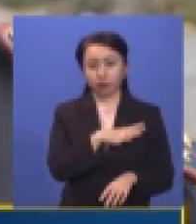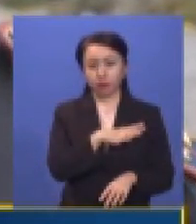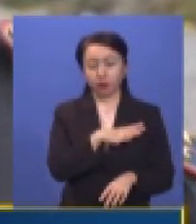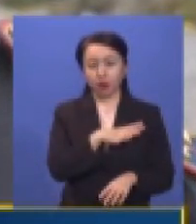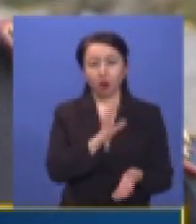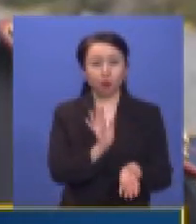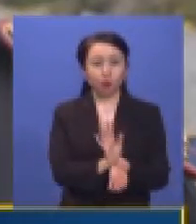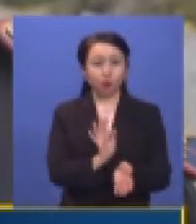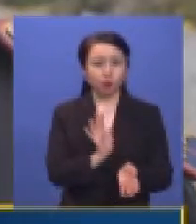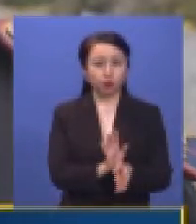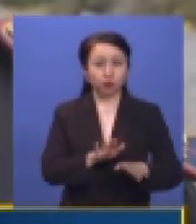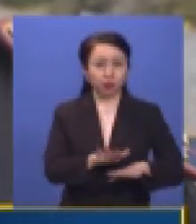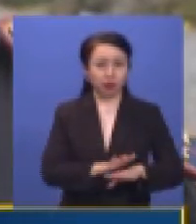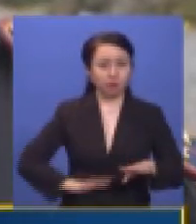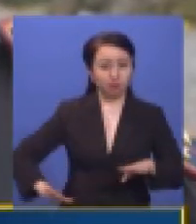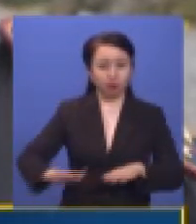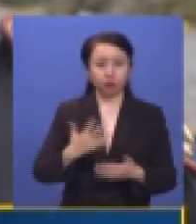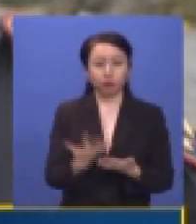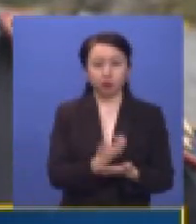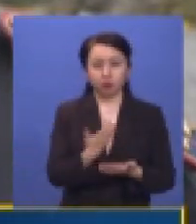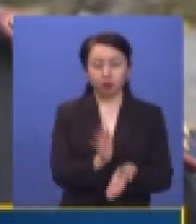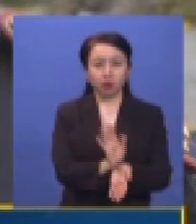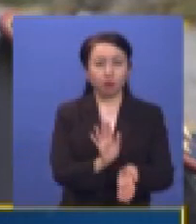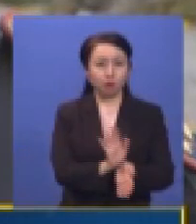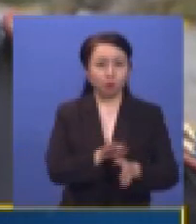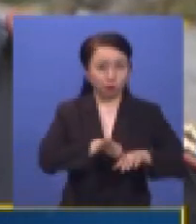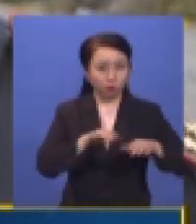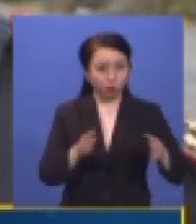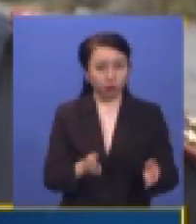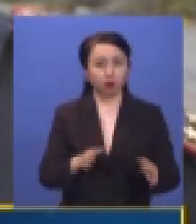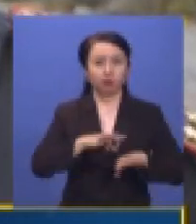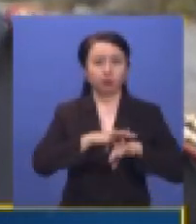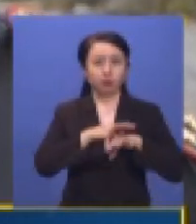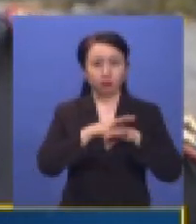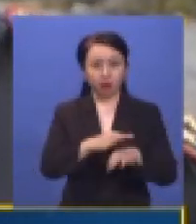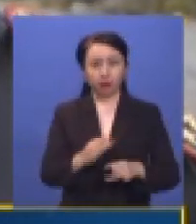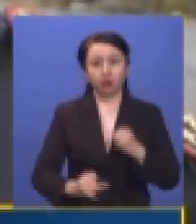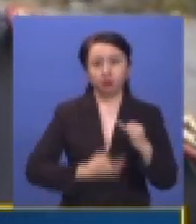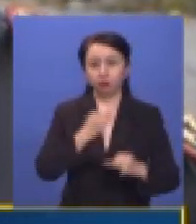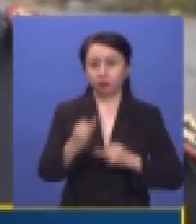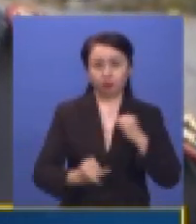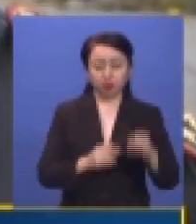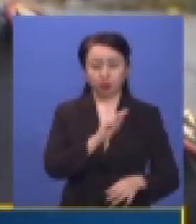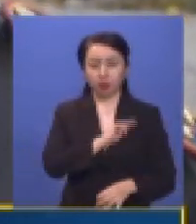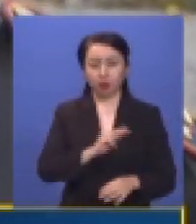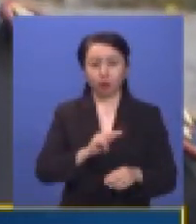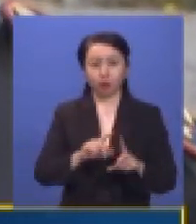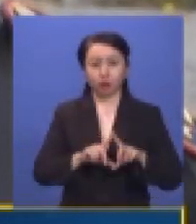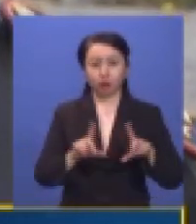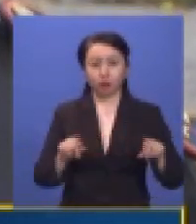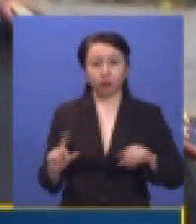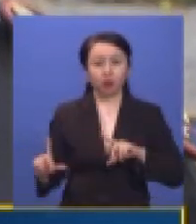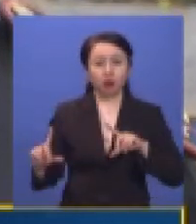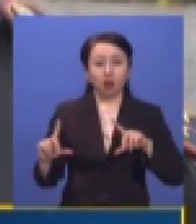мусорные площадки по скоплению мусора. Проведены беседы с сотрудниками организации по